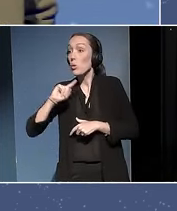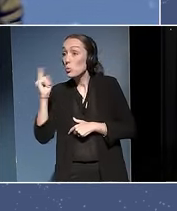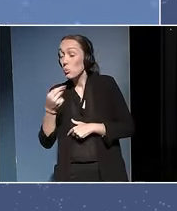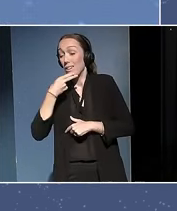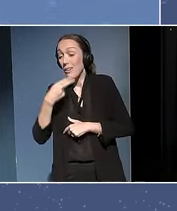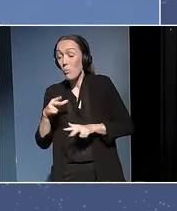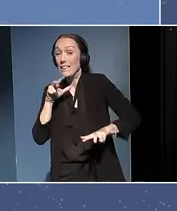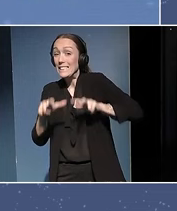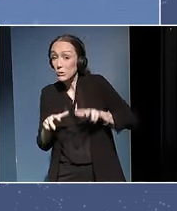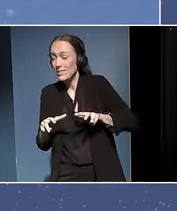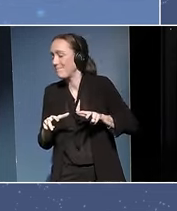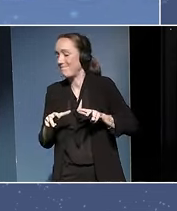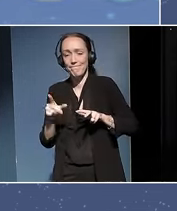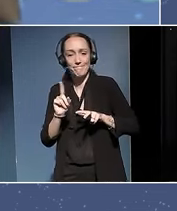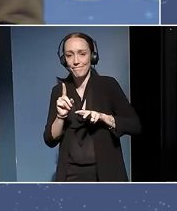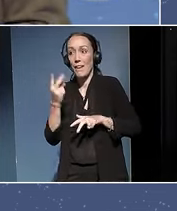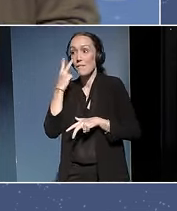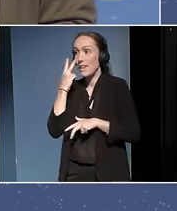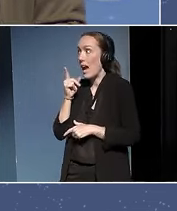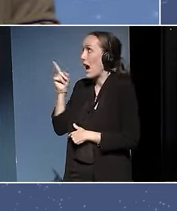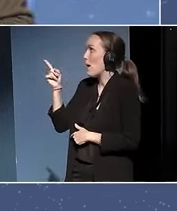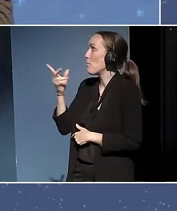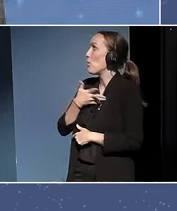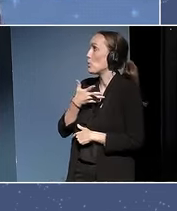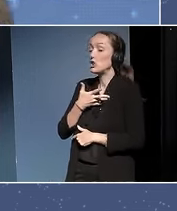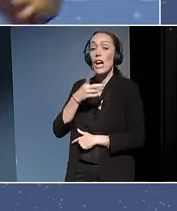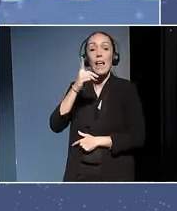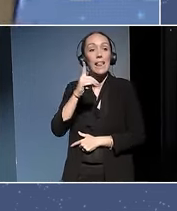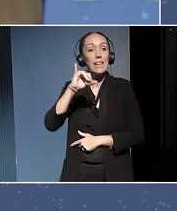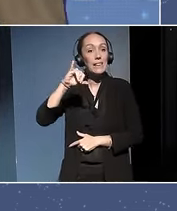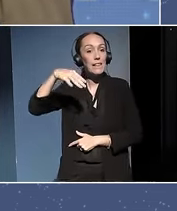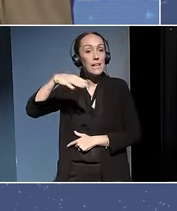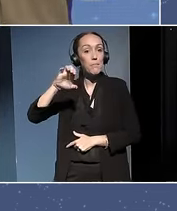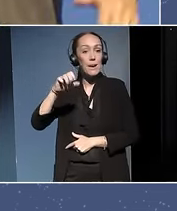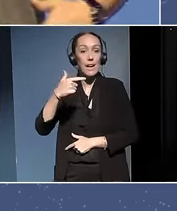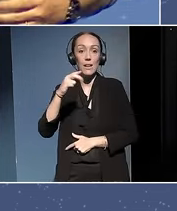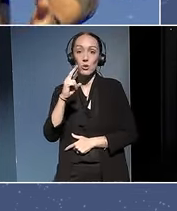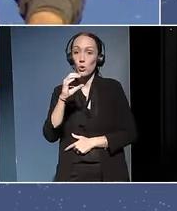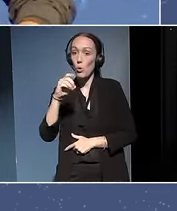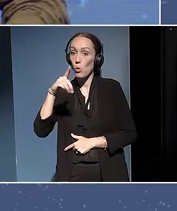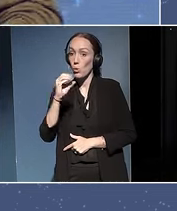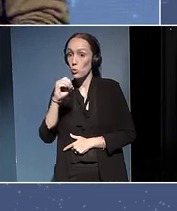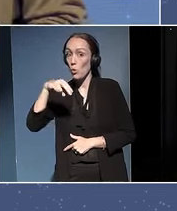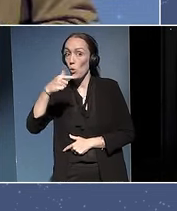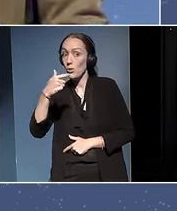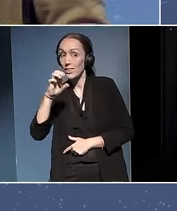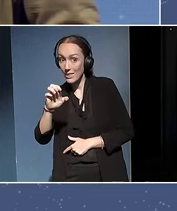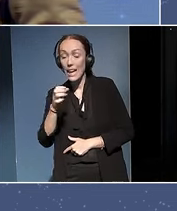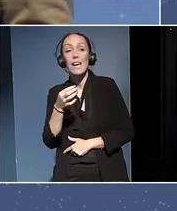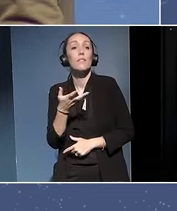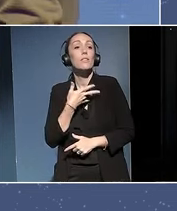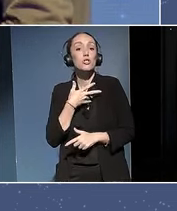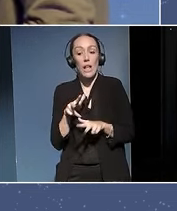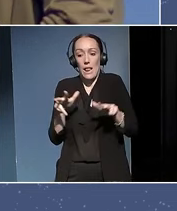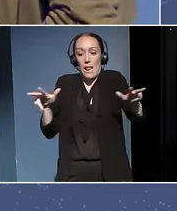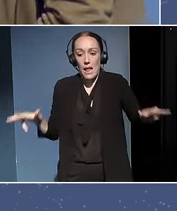vedere questo rettile che vedete qua che è un dimetrodonte lui le zampe ce le aveva aperte quindi non lo possiamo considerare un